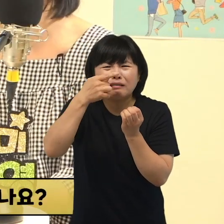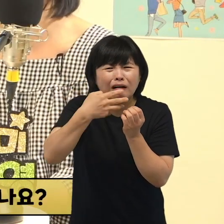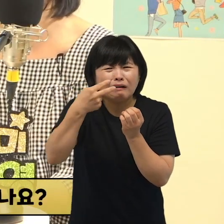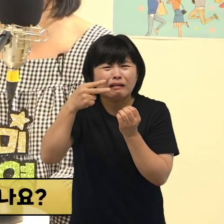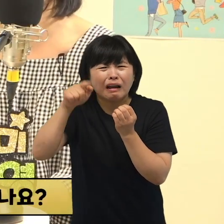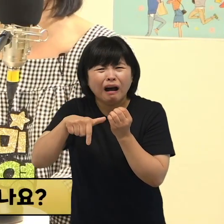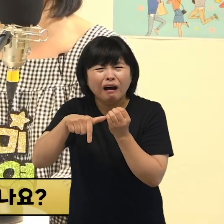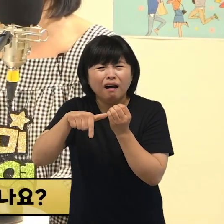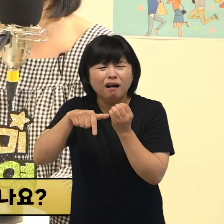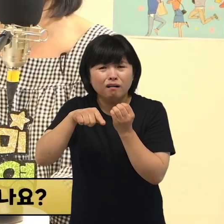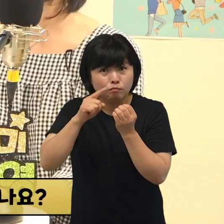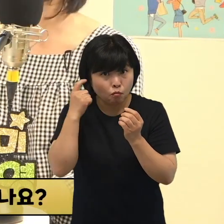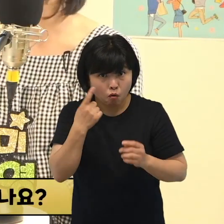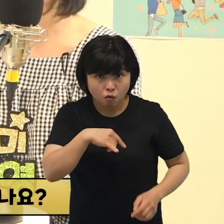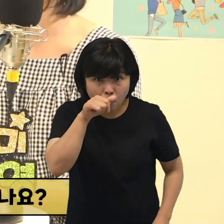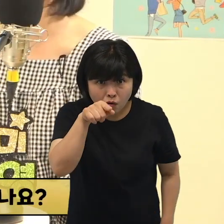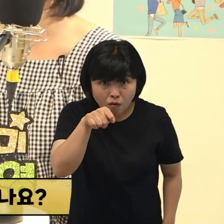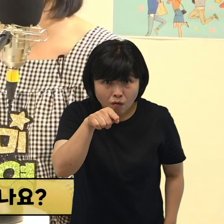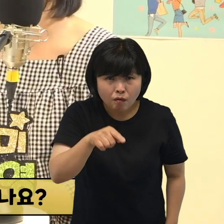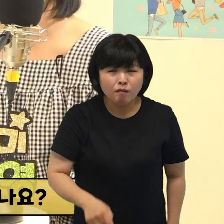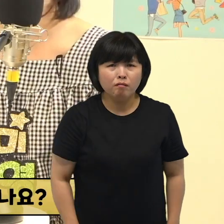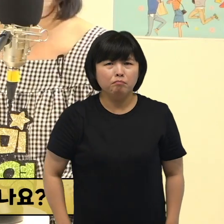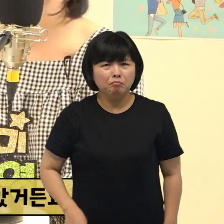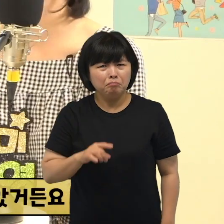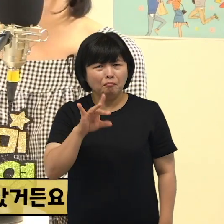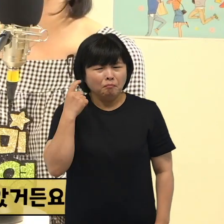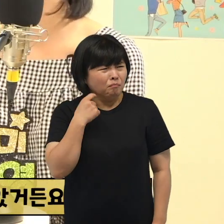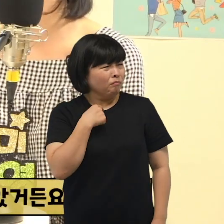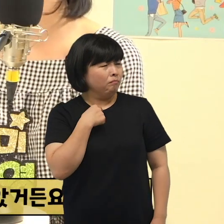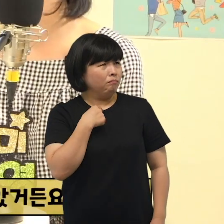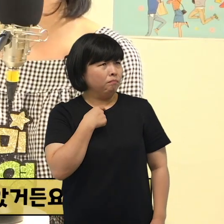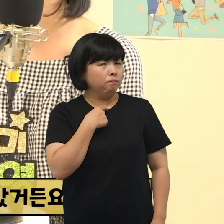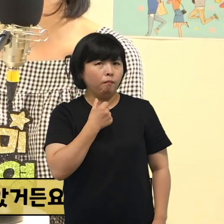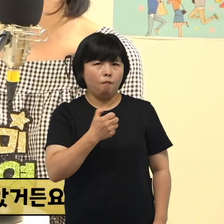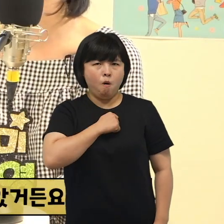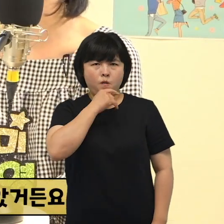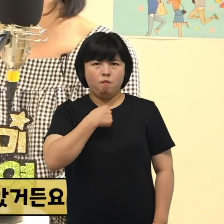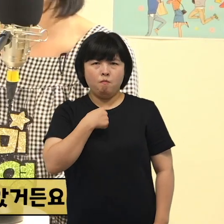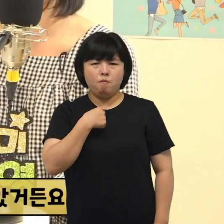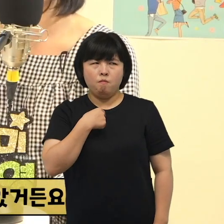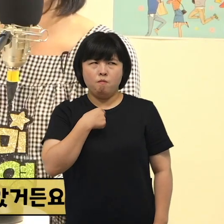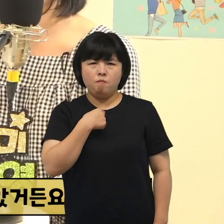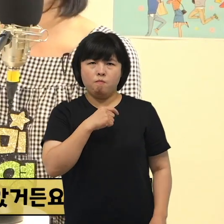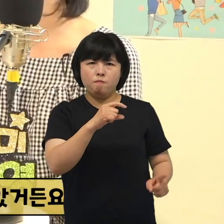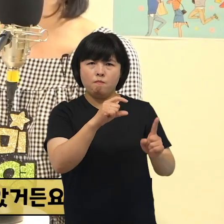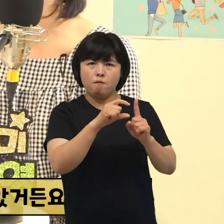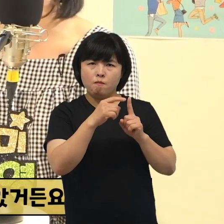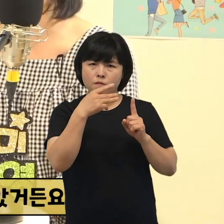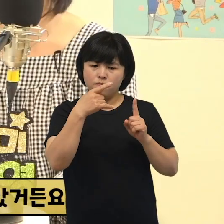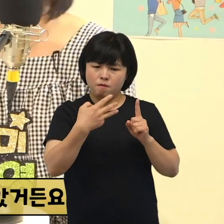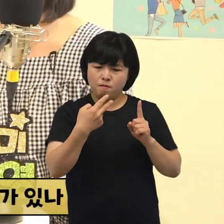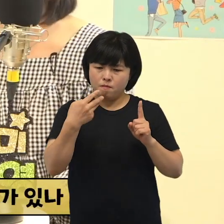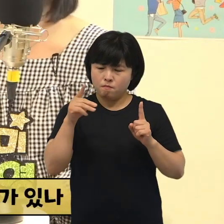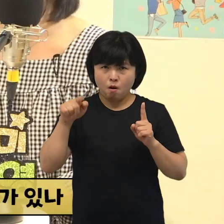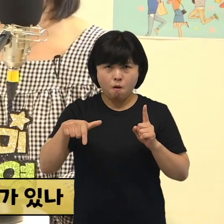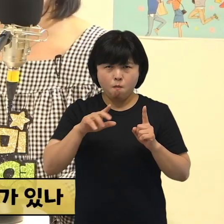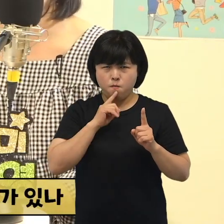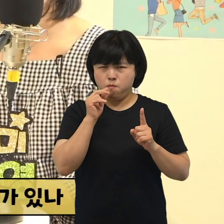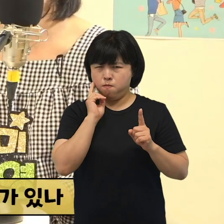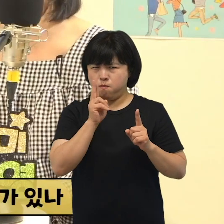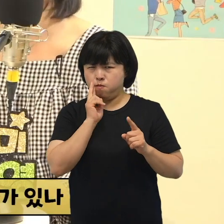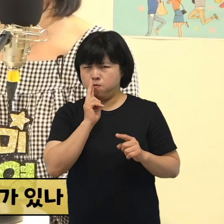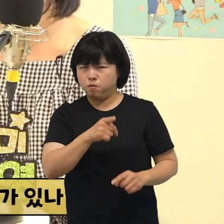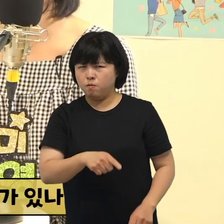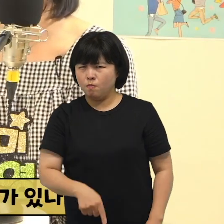막 이런 말 많이 또 들어보셨나요? 저는 이 말 처음에 접하고 좀 충격을 받았거든요. 어떻게 그렇게